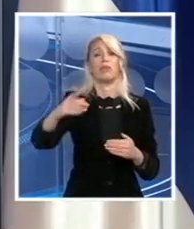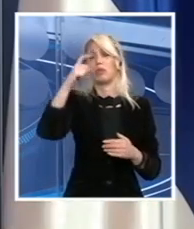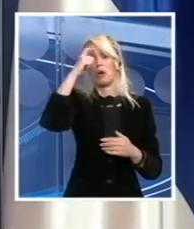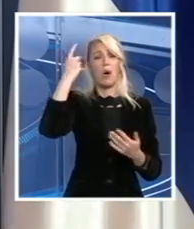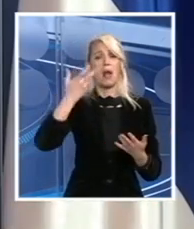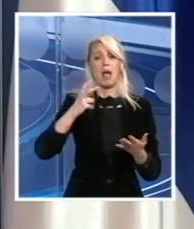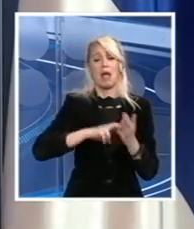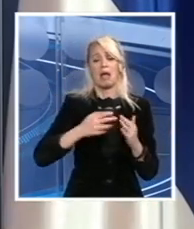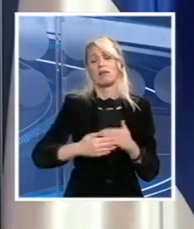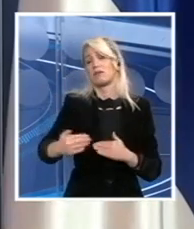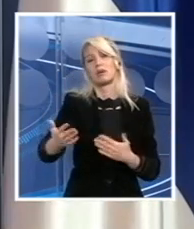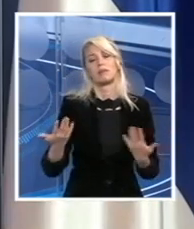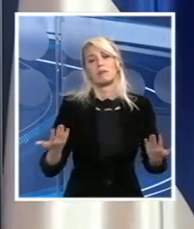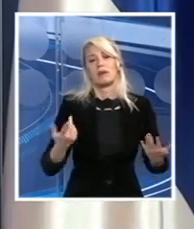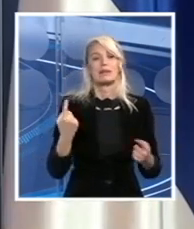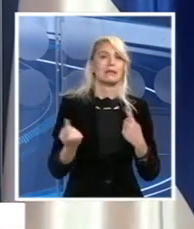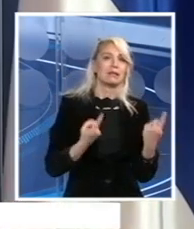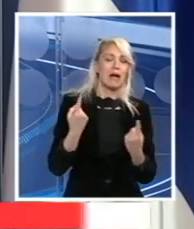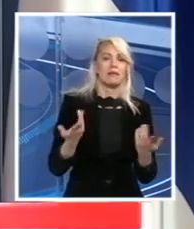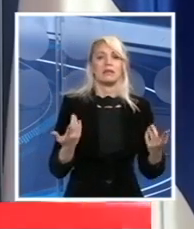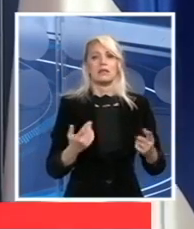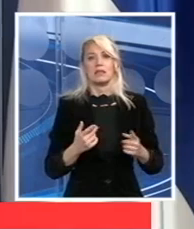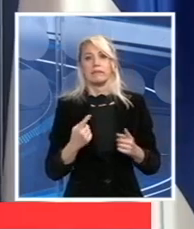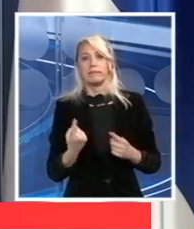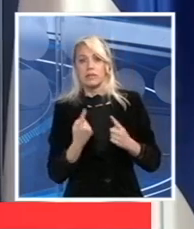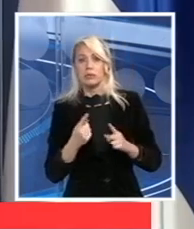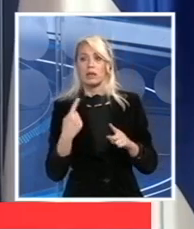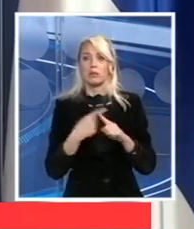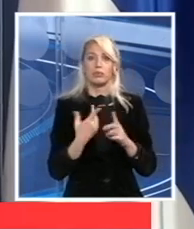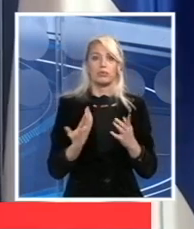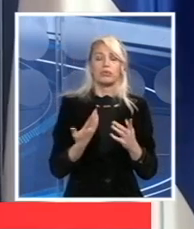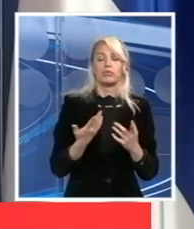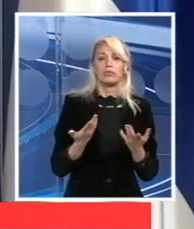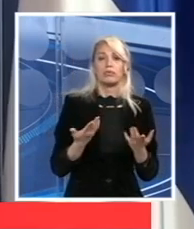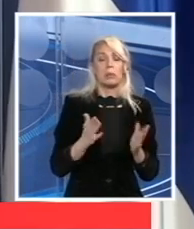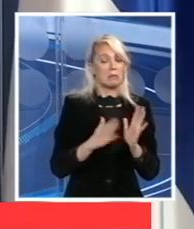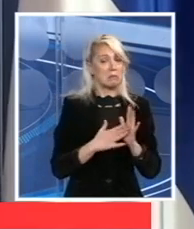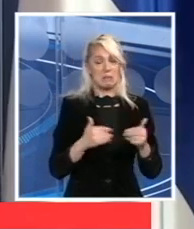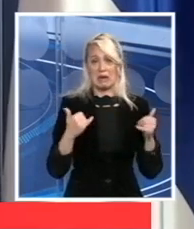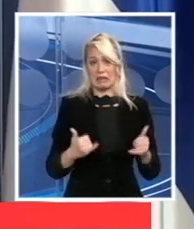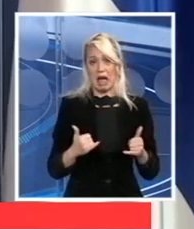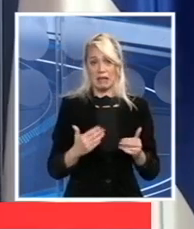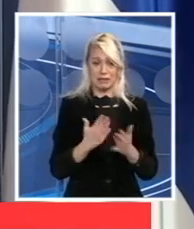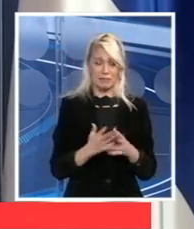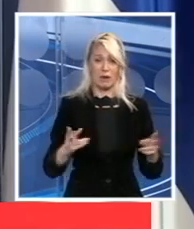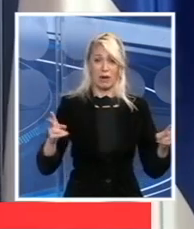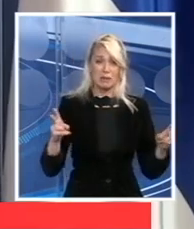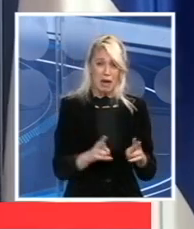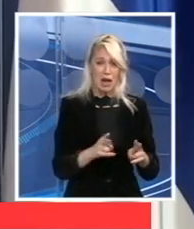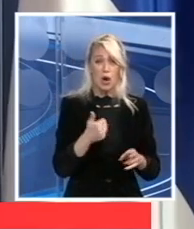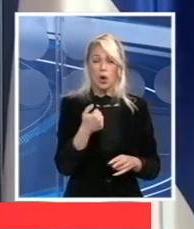I u skladu sa podacima koje dobijamo, znate šta, da je danas palo na 100, ja bi